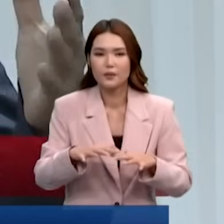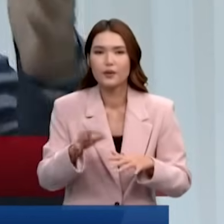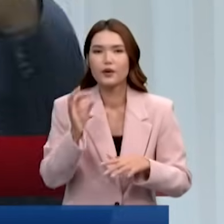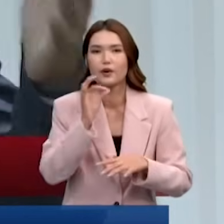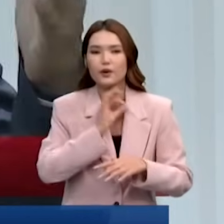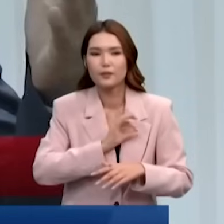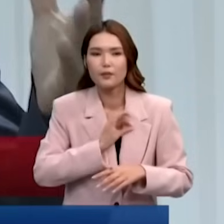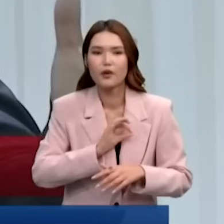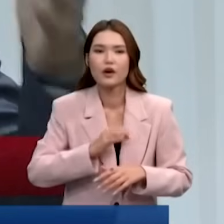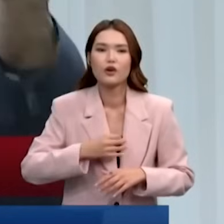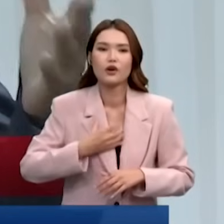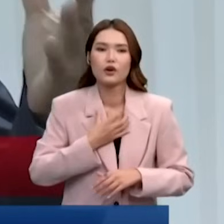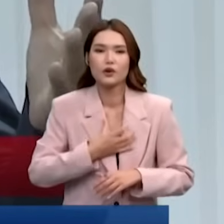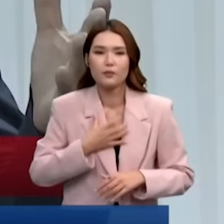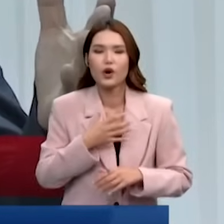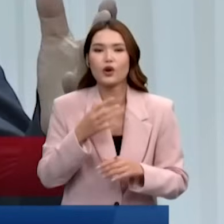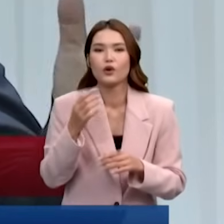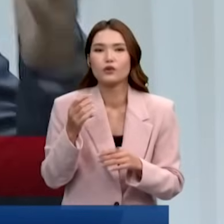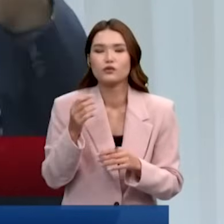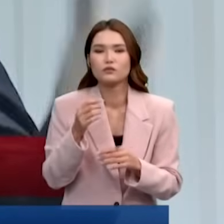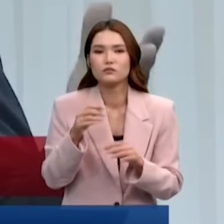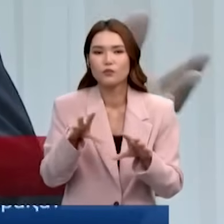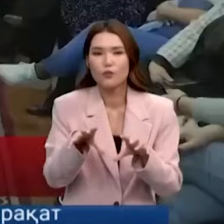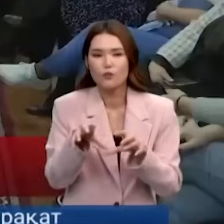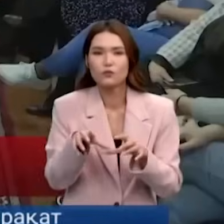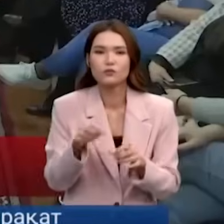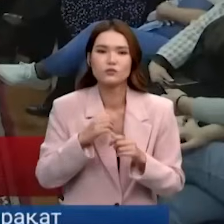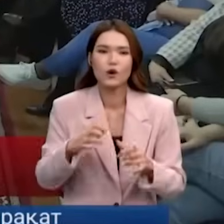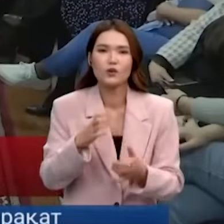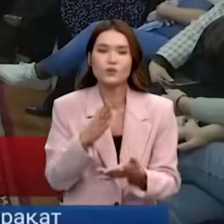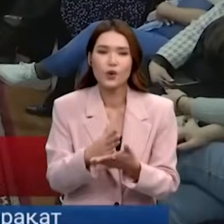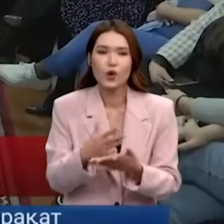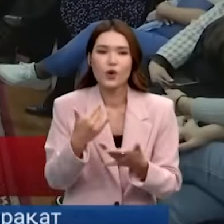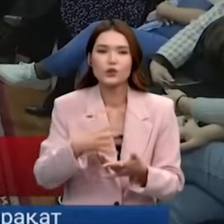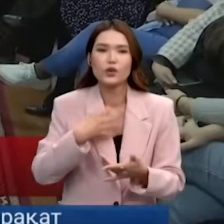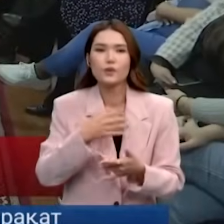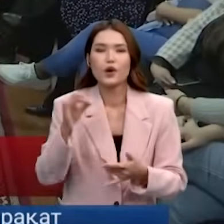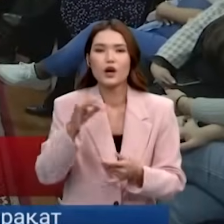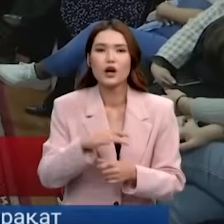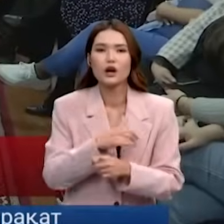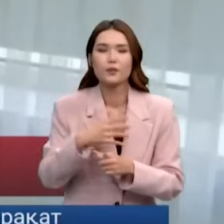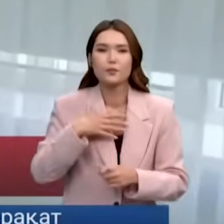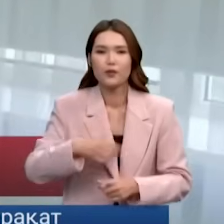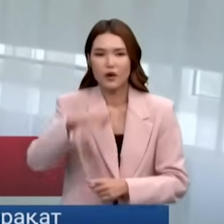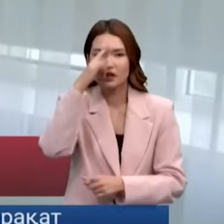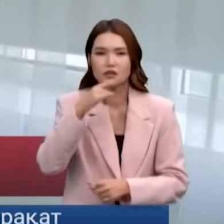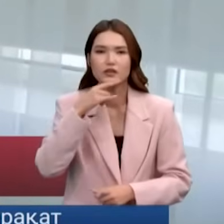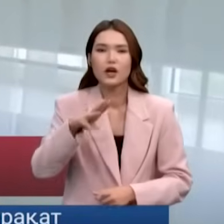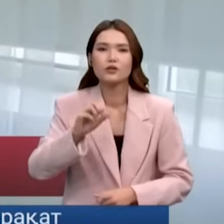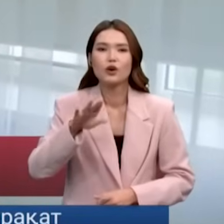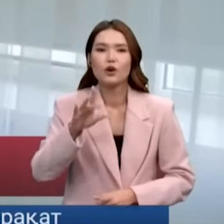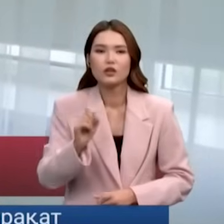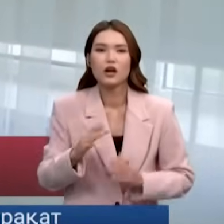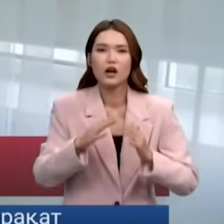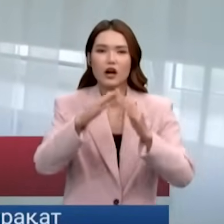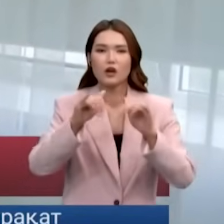үшін отқа да, суға да бүгін дайынмын. Осылайша намысы қайраған батыр Тоқтар Қазақстанды ғарыш саласының дамуына